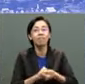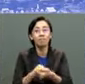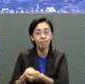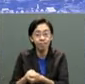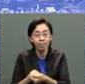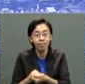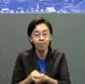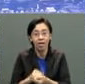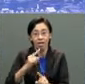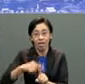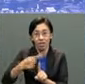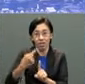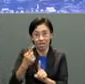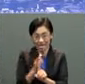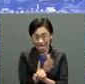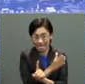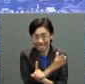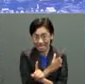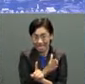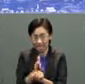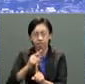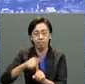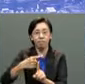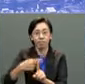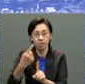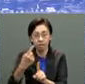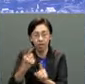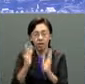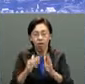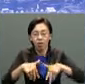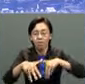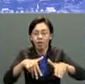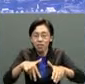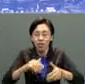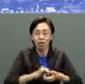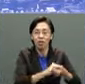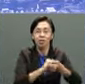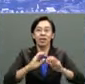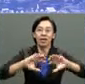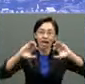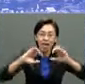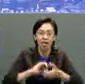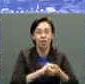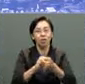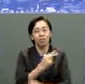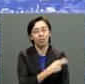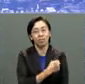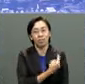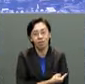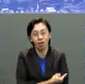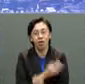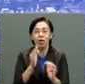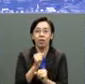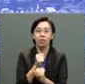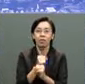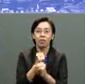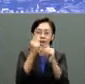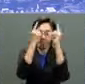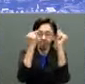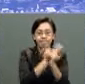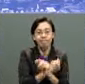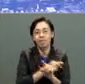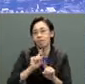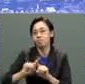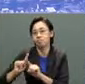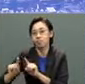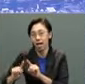เดือนที่ผ่านมานี้พี่น้องประชาชนร่วมมือกันกับภาครัฐกับคุณหมอกับทางเจ้าหน้าที่บุคลากรสาธารณสุข